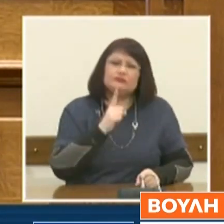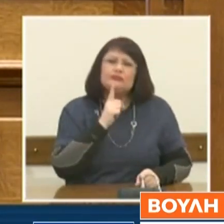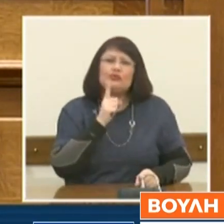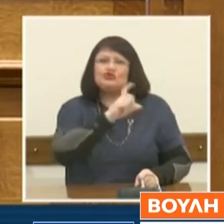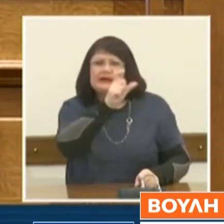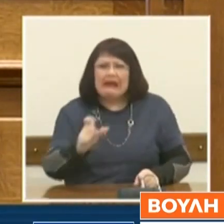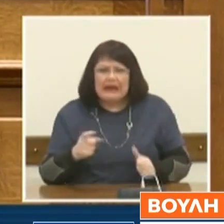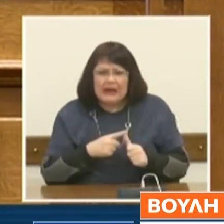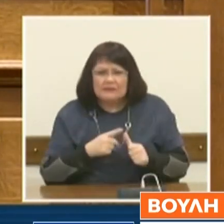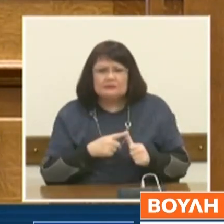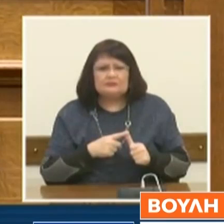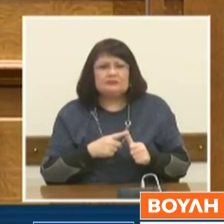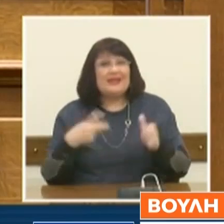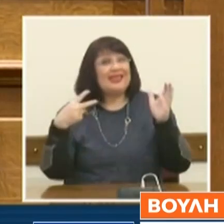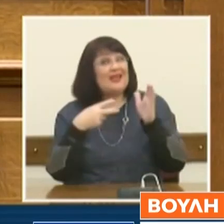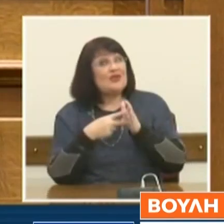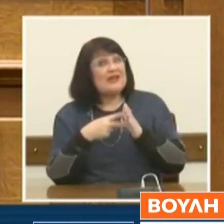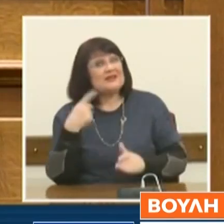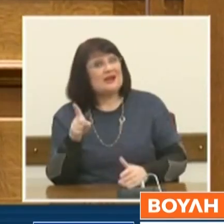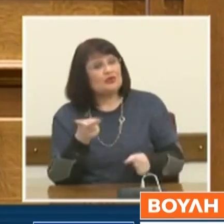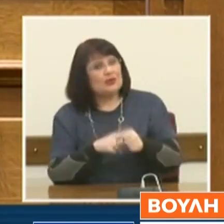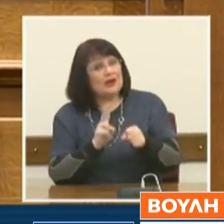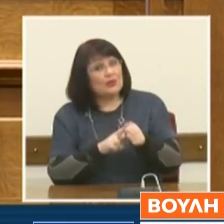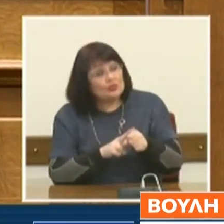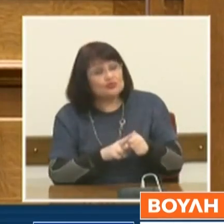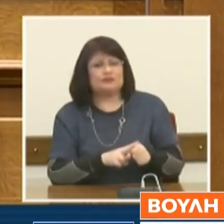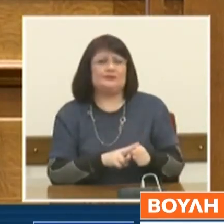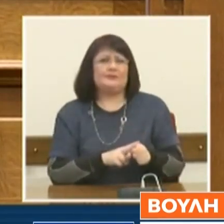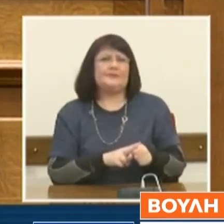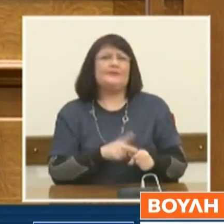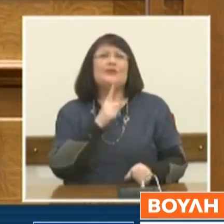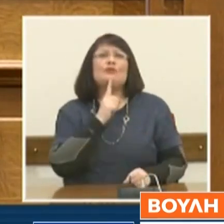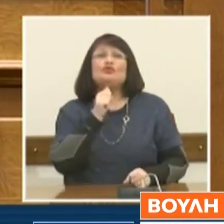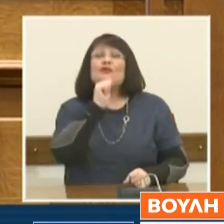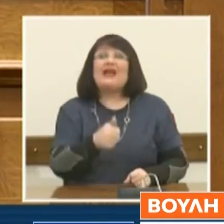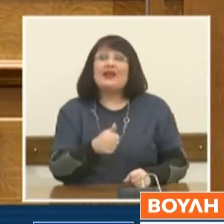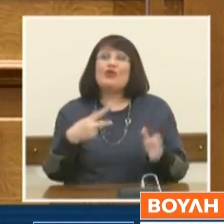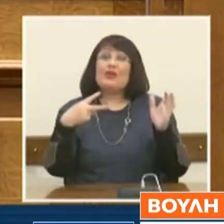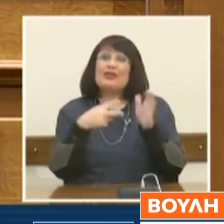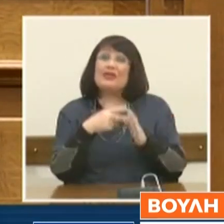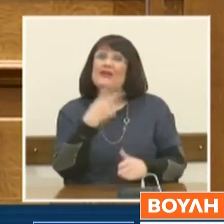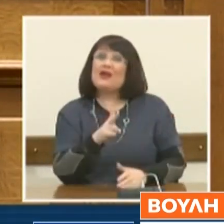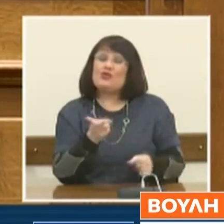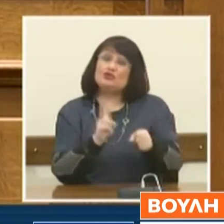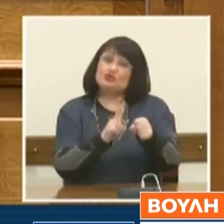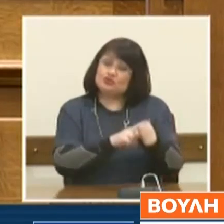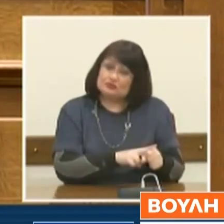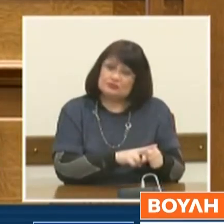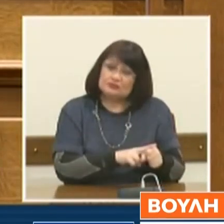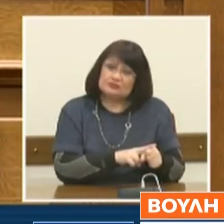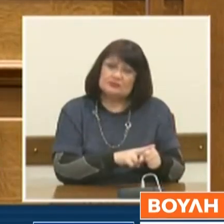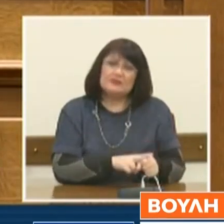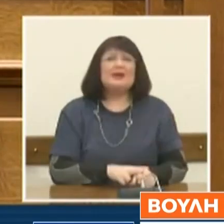Ιταλία έχουν 2.180, χώρες όπως το Βέλγιο έχουν 2.209 και